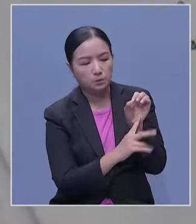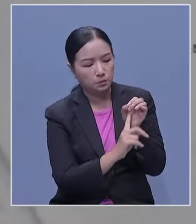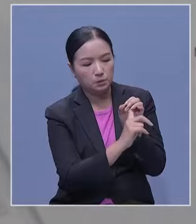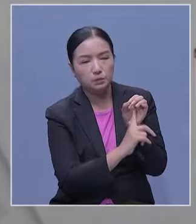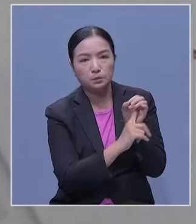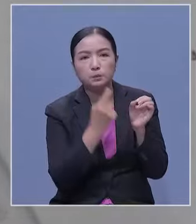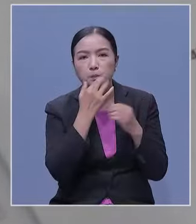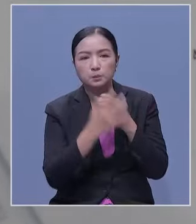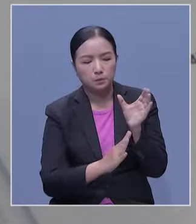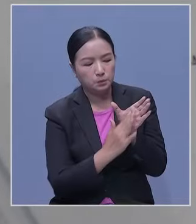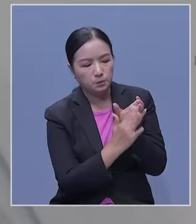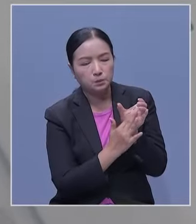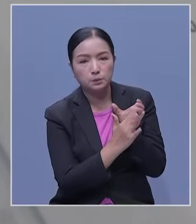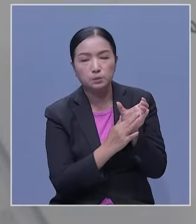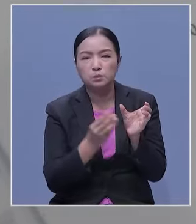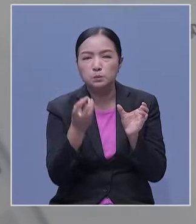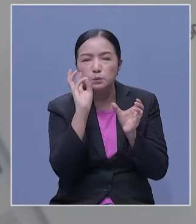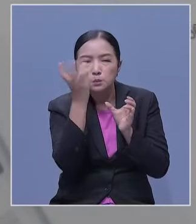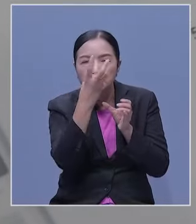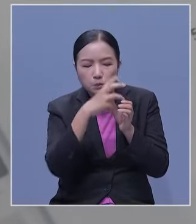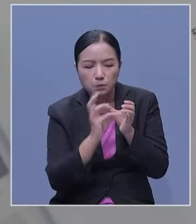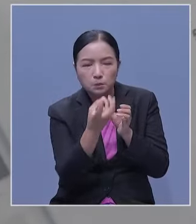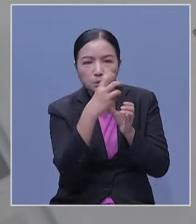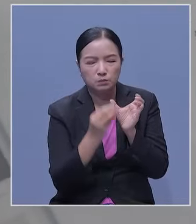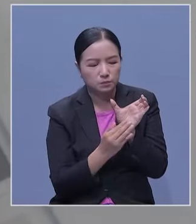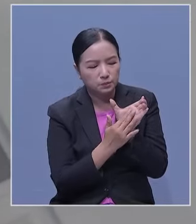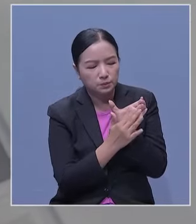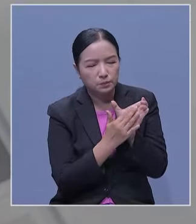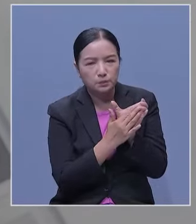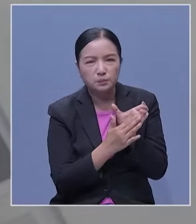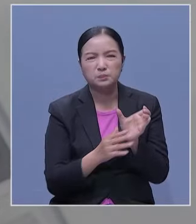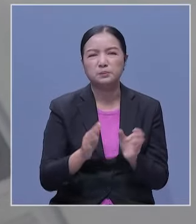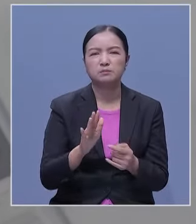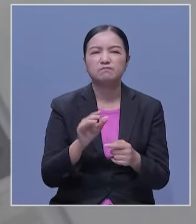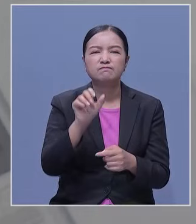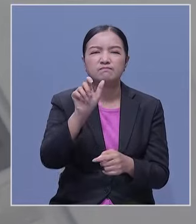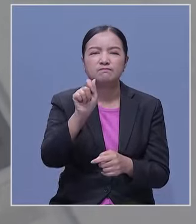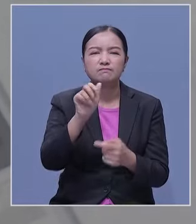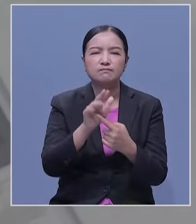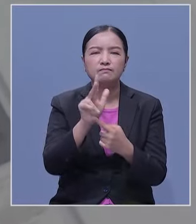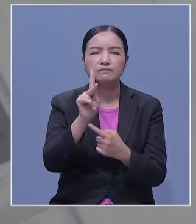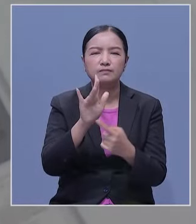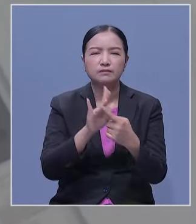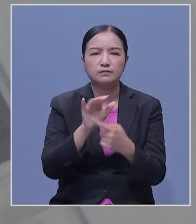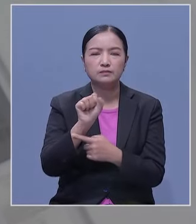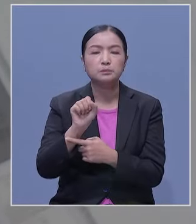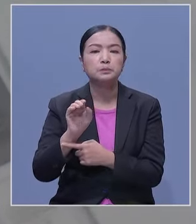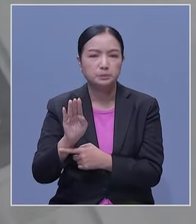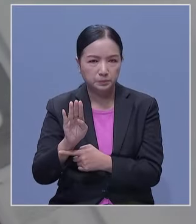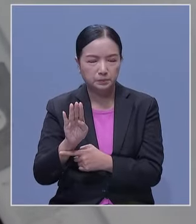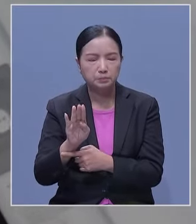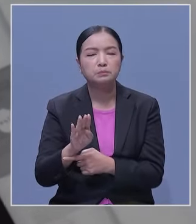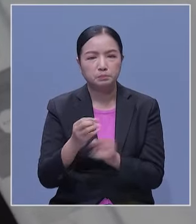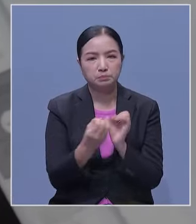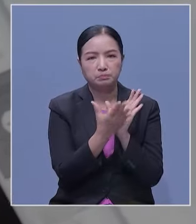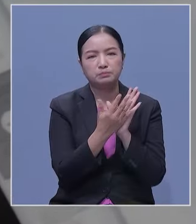หากสูดเอาฝุ่น PM2.5 เข้าไปจะทำให้เกิดอาการอักเสบที่เยื่อบุในช่องจมูกแล้วมันจะไปกระตุ้นทำให้เลือดออกได้ง่